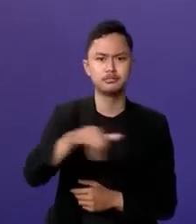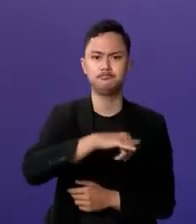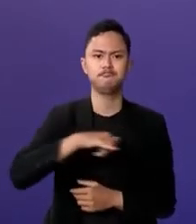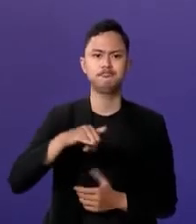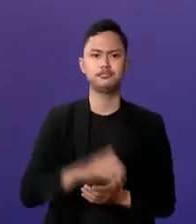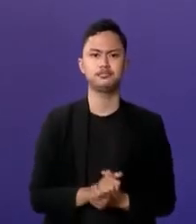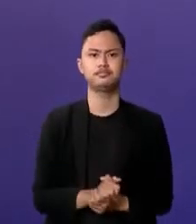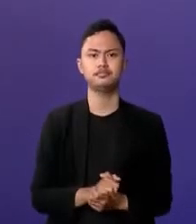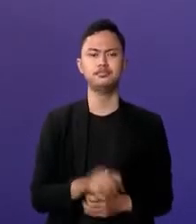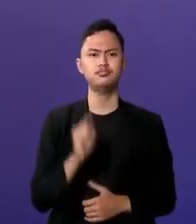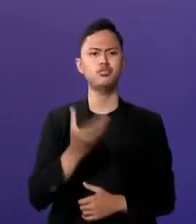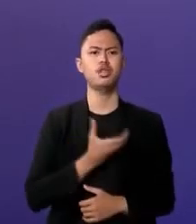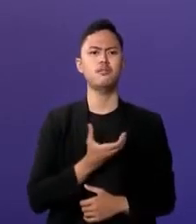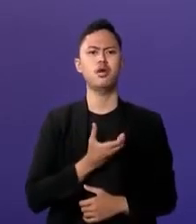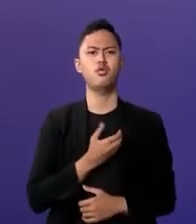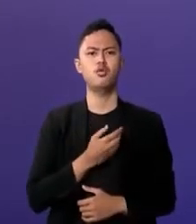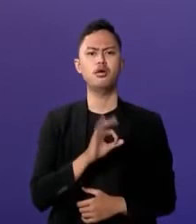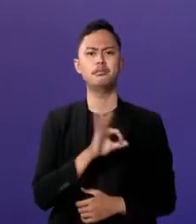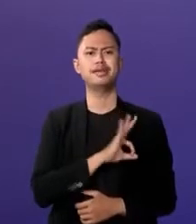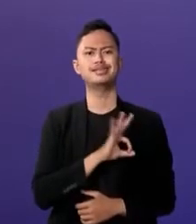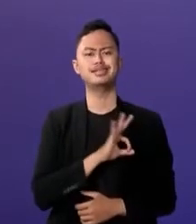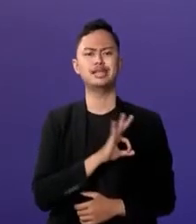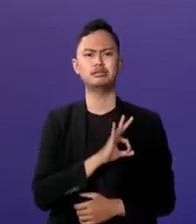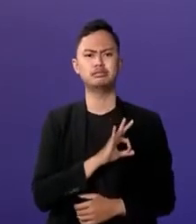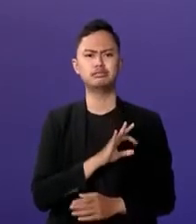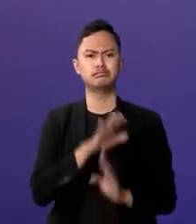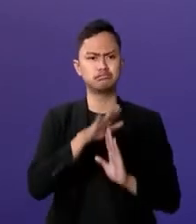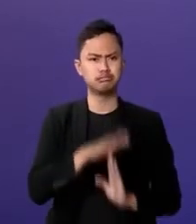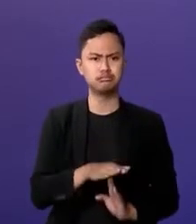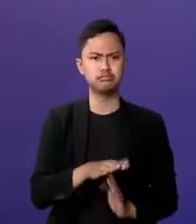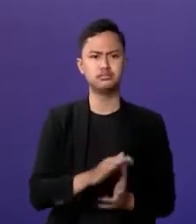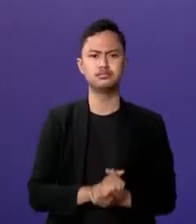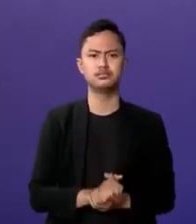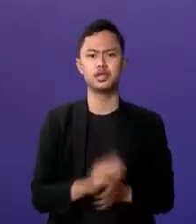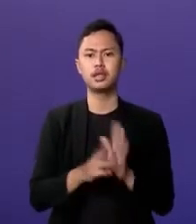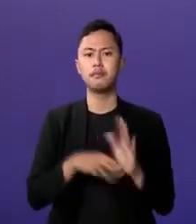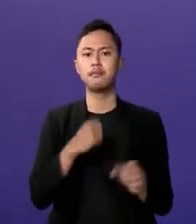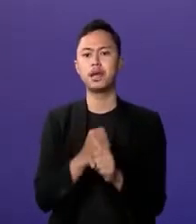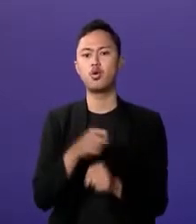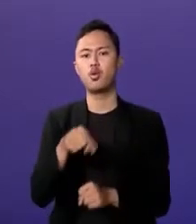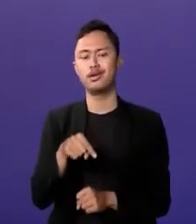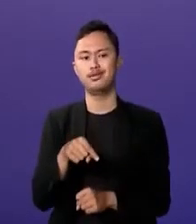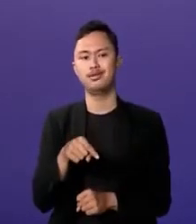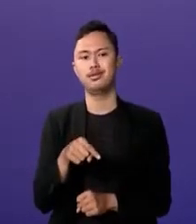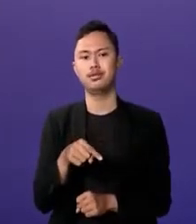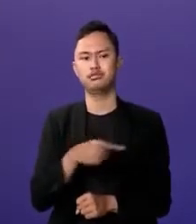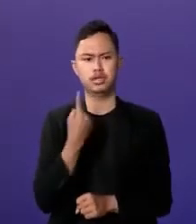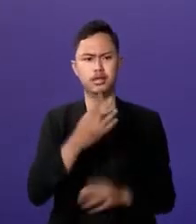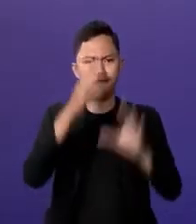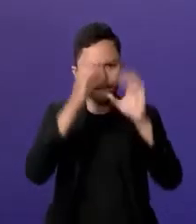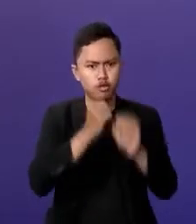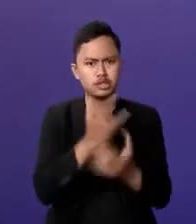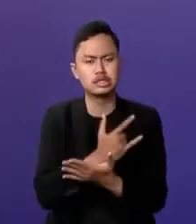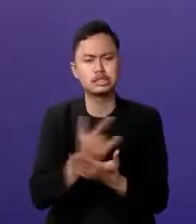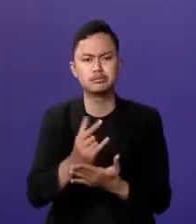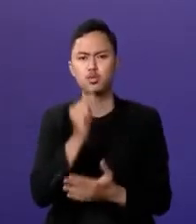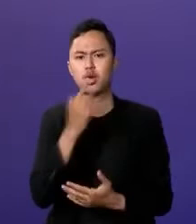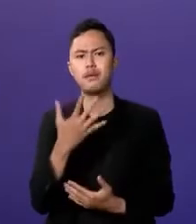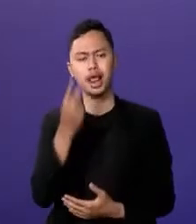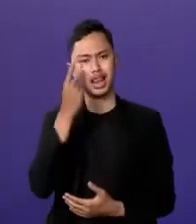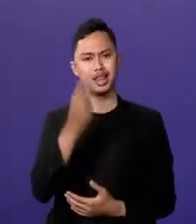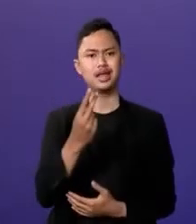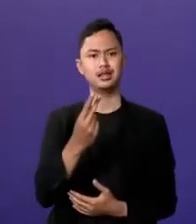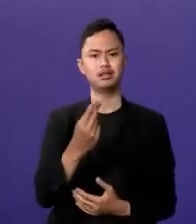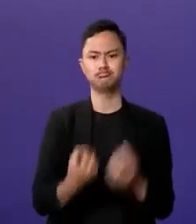itulah yang ingin ditekankan oleh Bapak Presiden pada hari ini dan pada minggu-minggu ini kita akan terus fokus untuk melihat